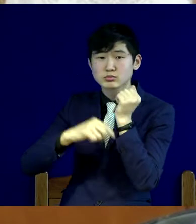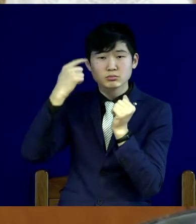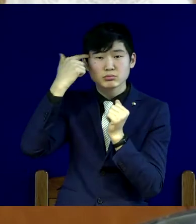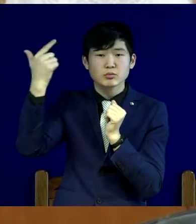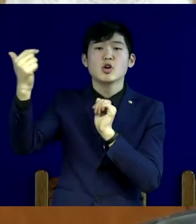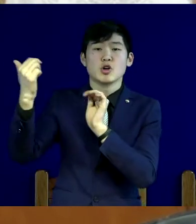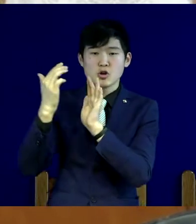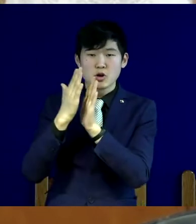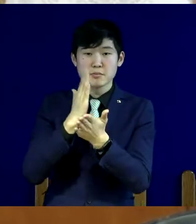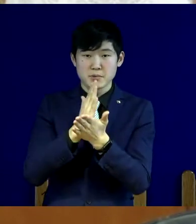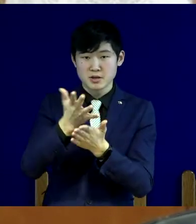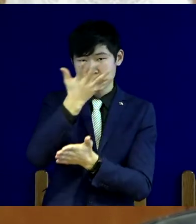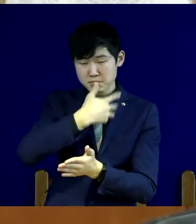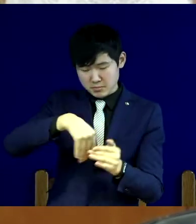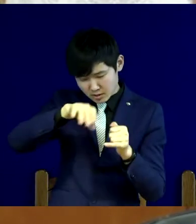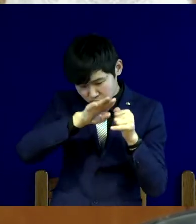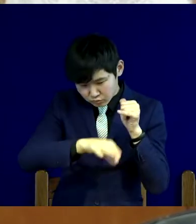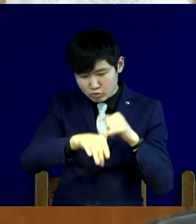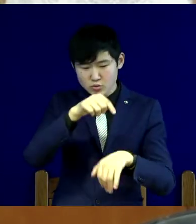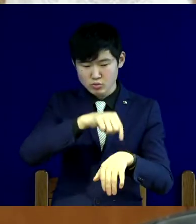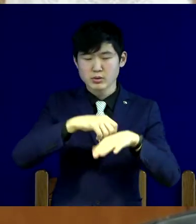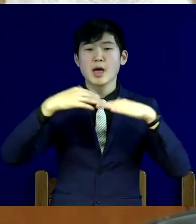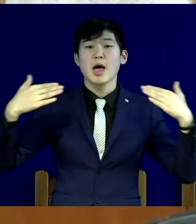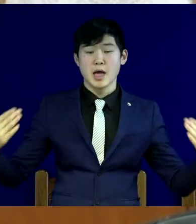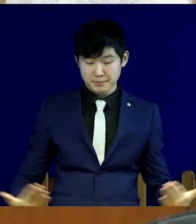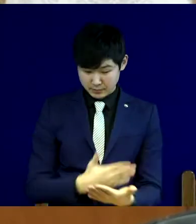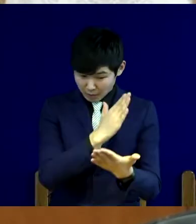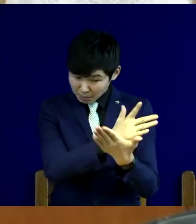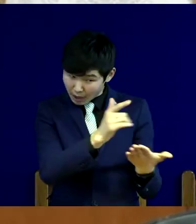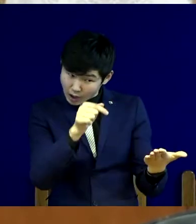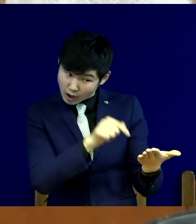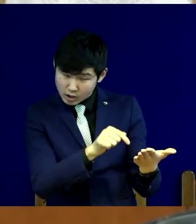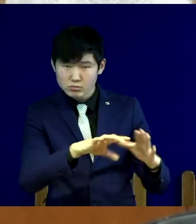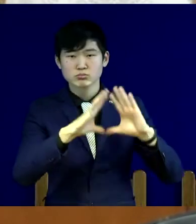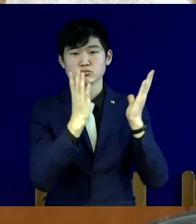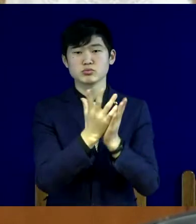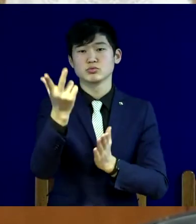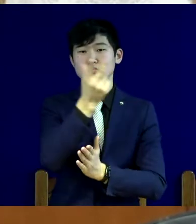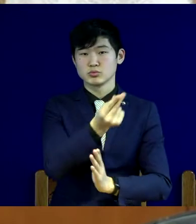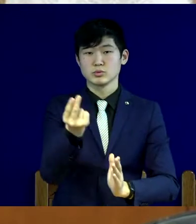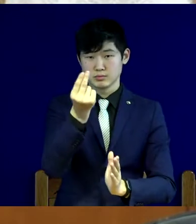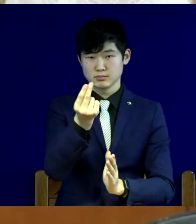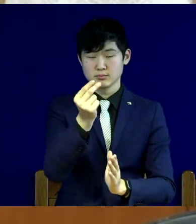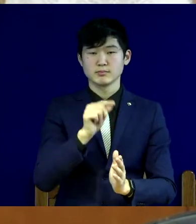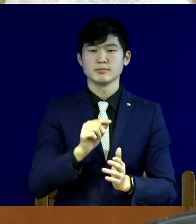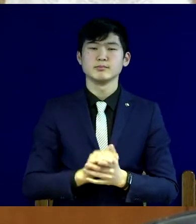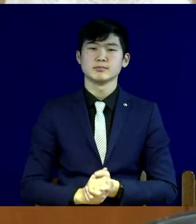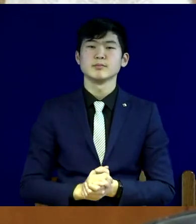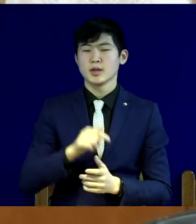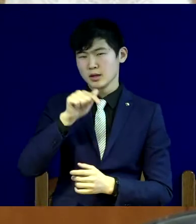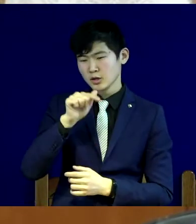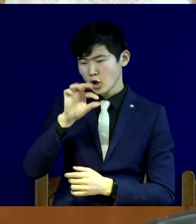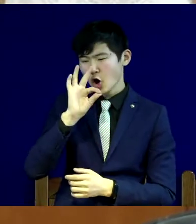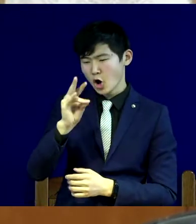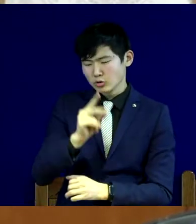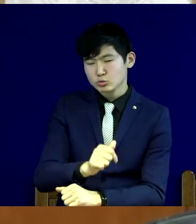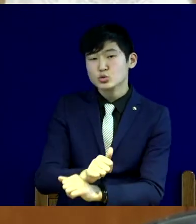어울리는 에 마지막 때에 살고 있는 것이 확실합니다 이제 한해를 마무리하고